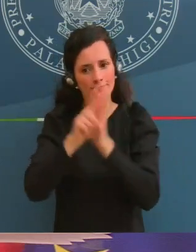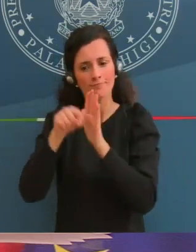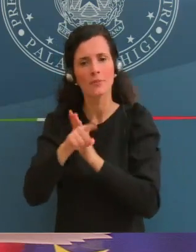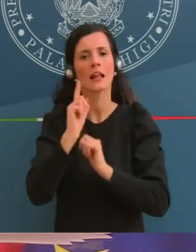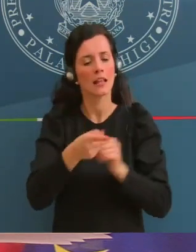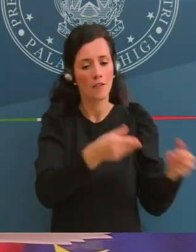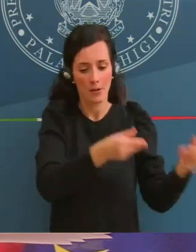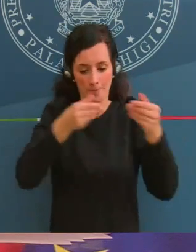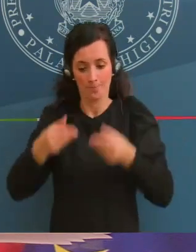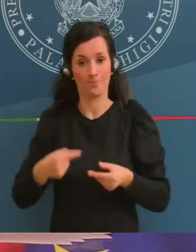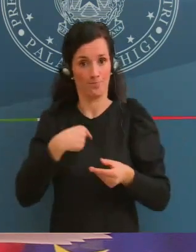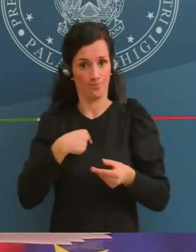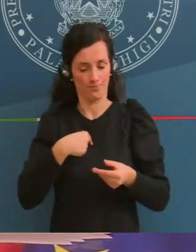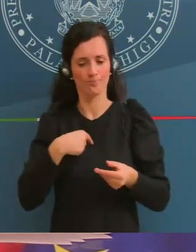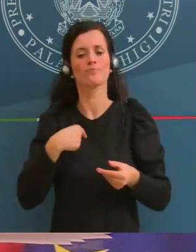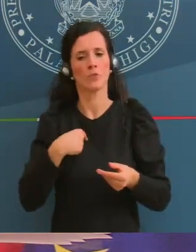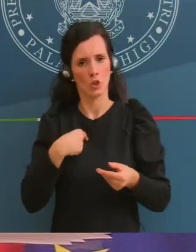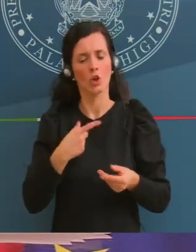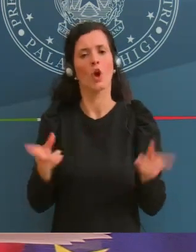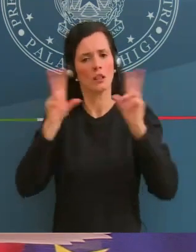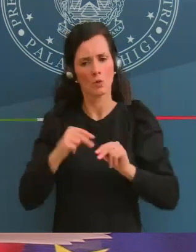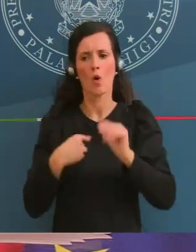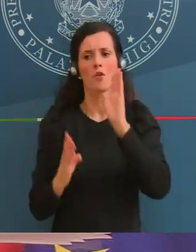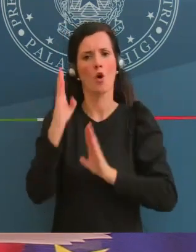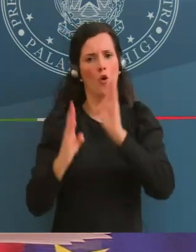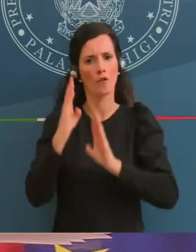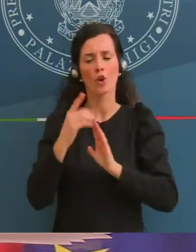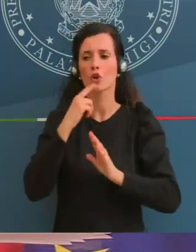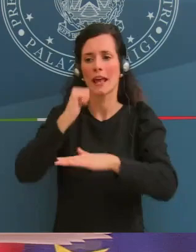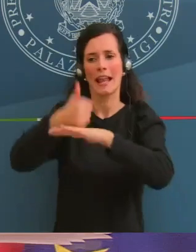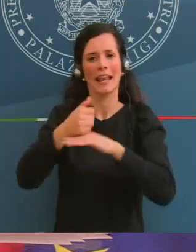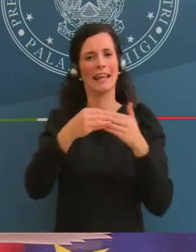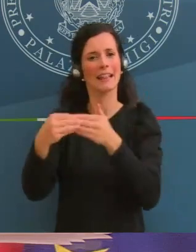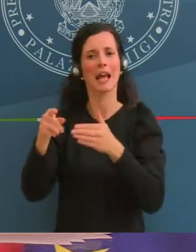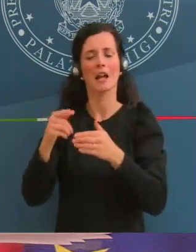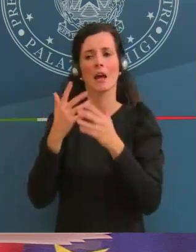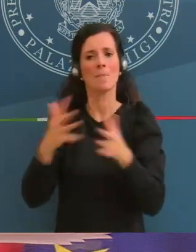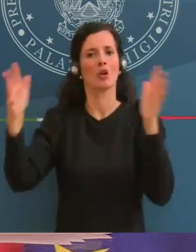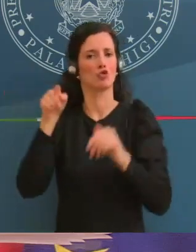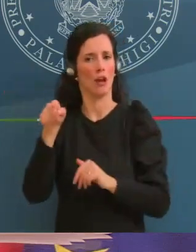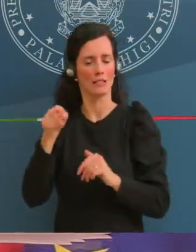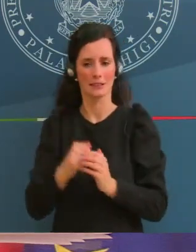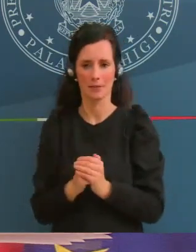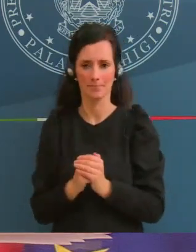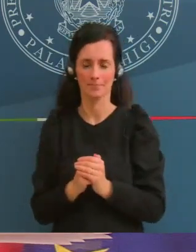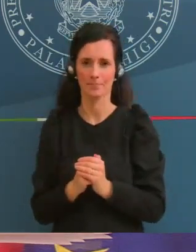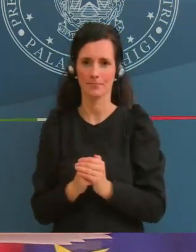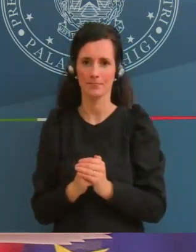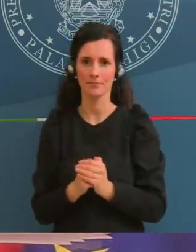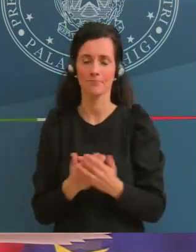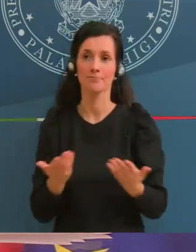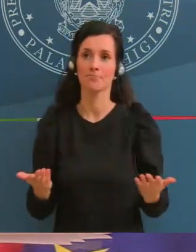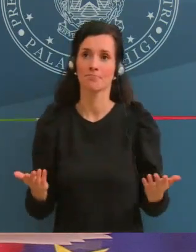credo che sia opportuno che questo governo che si sta impegnando tanto con tutto il sostegno pieno sostenere le forze